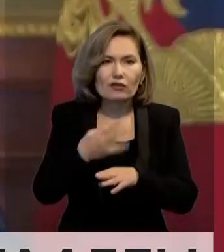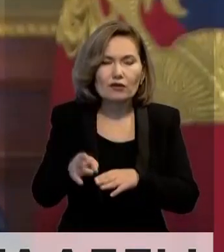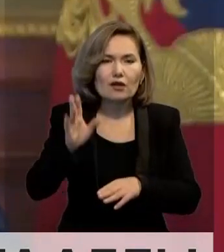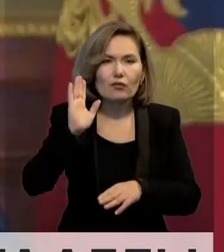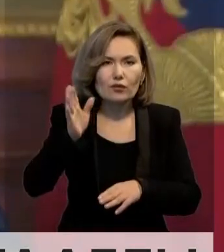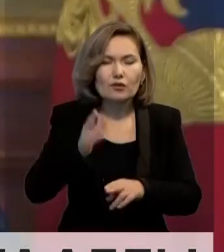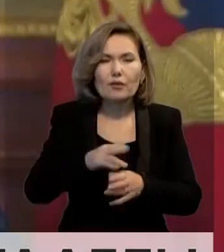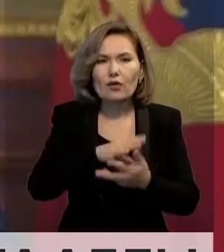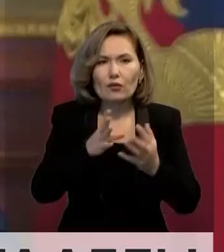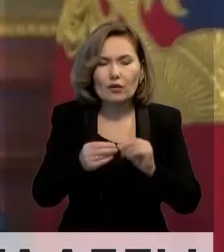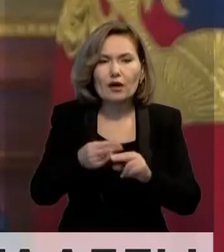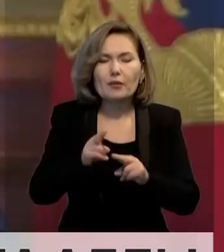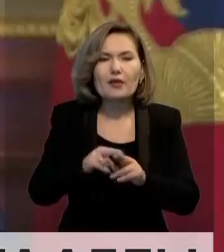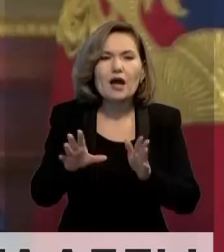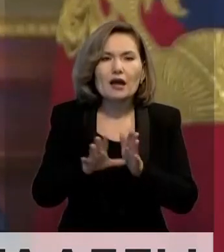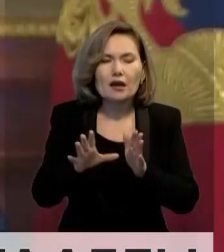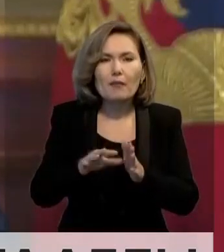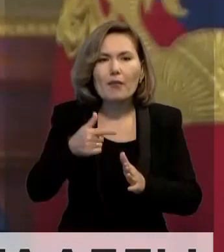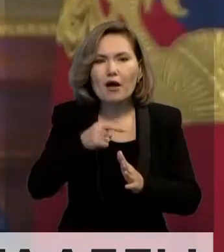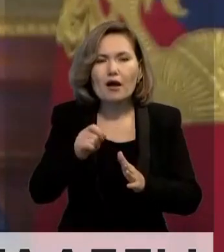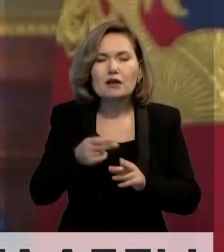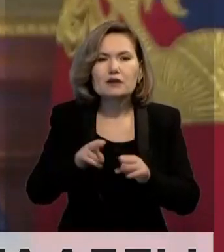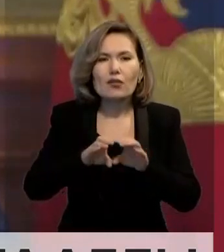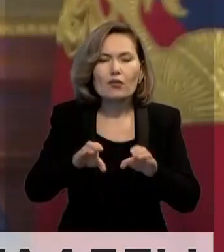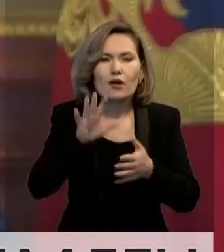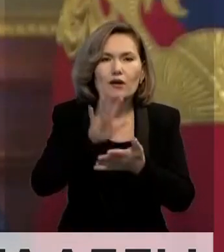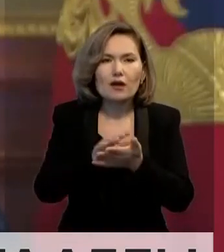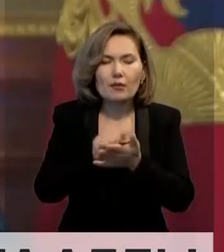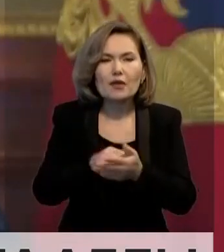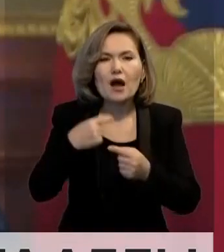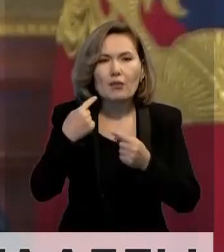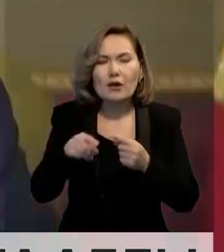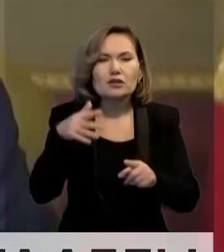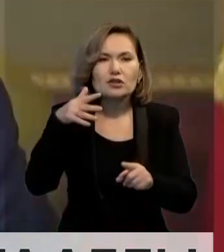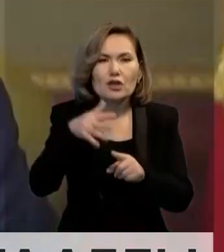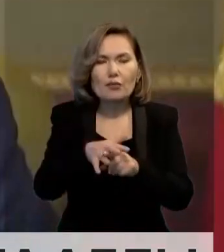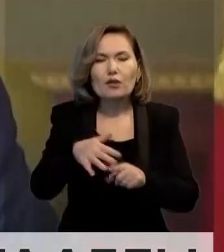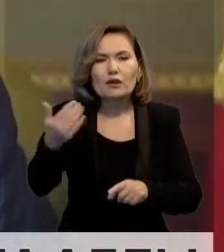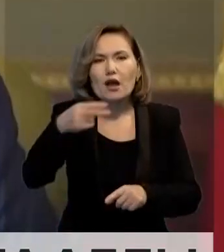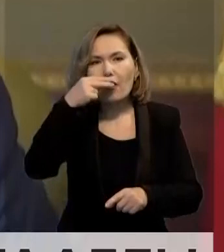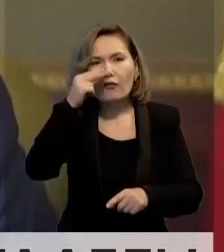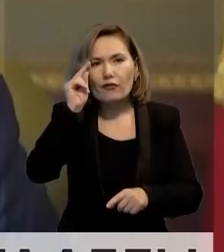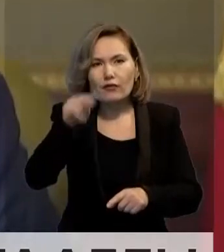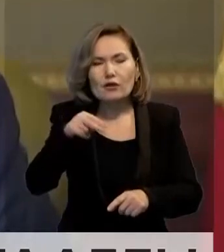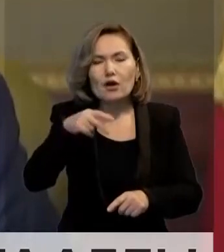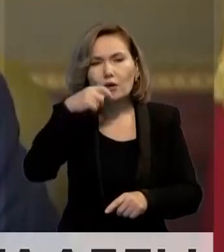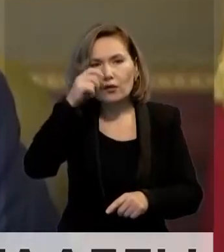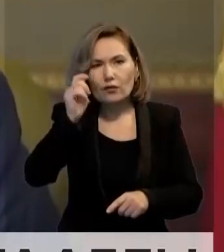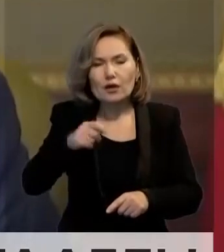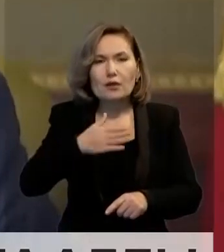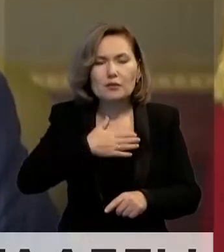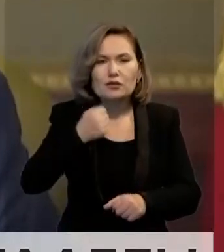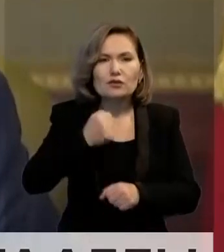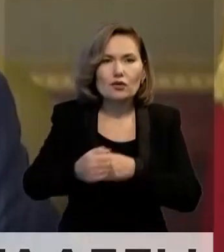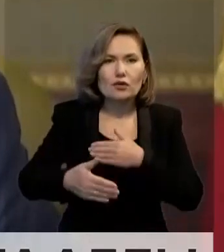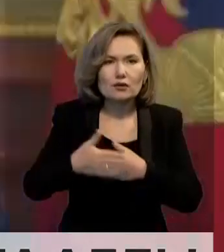жоқ. Энергетика, газ, көлік инфрақұрылымын білдіру мақсатында басқа да шабуылдар жасалған. Мұндай қылмыстарды жауапсыз қалдыру мүмкін емес.